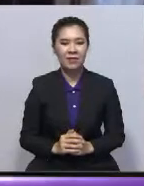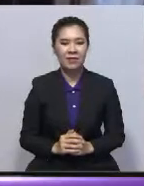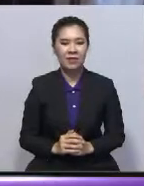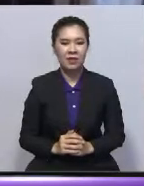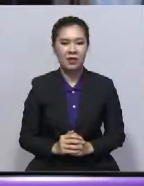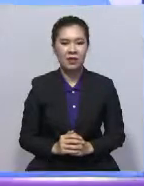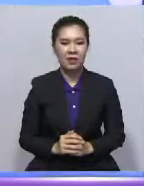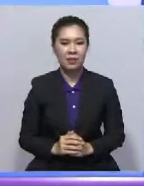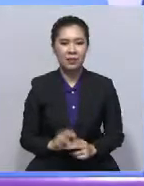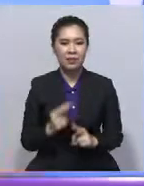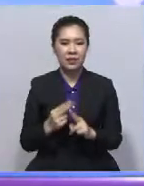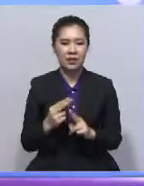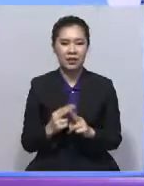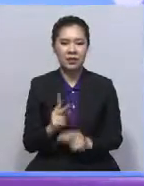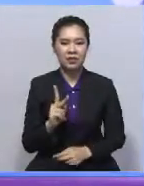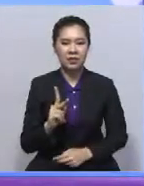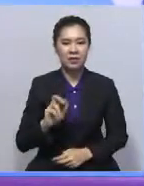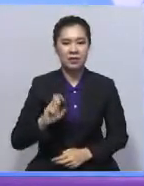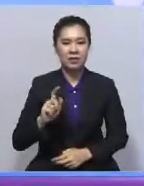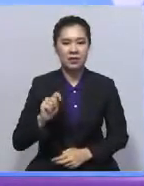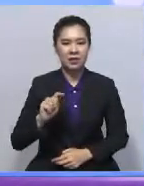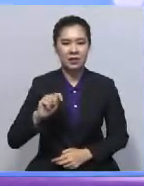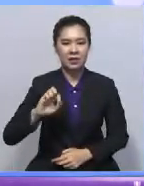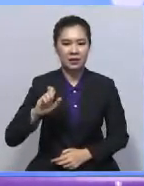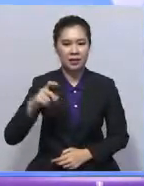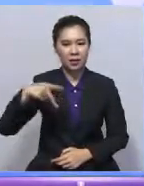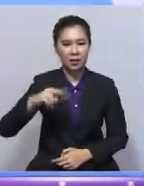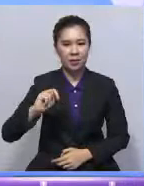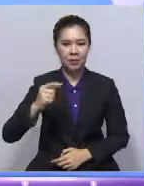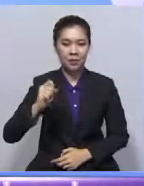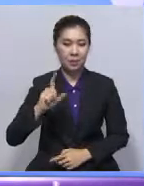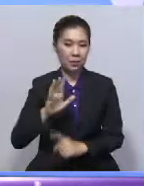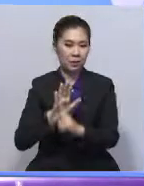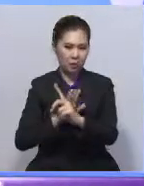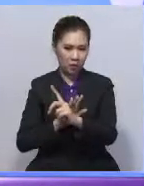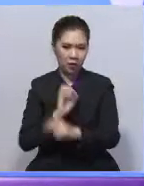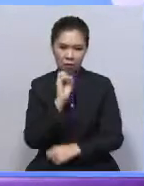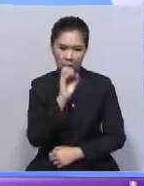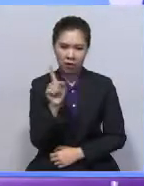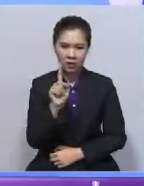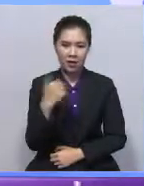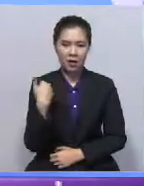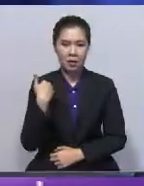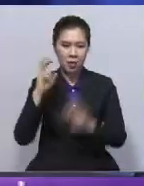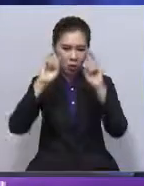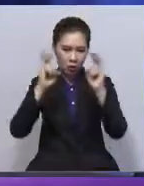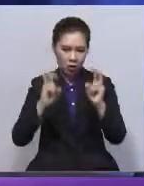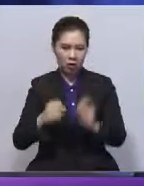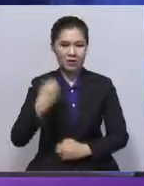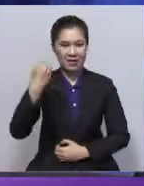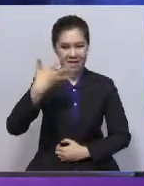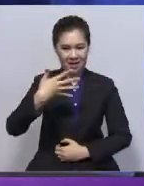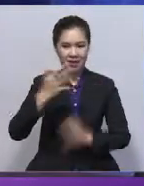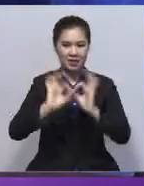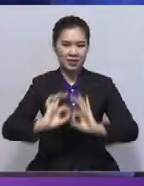โดยนายปิติพงษ์พึ่งบุญณ อยุธยาระบุว่าการปฏิรูปด้านสังคมนั้นนะครับได้นำเสนอ5ประเด็นสำคัญในการปฏิรูป